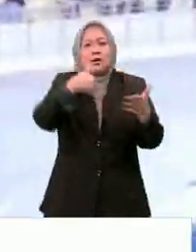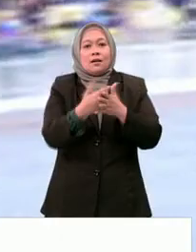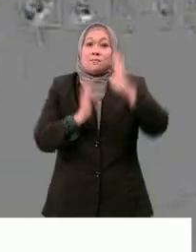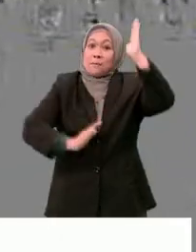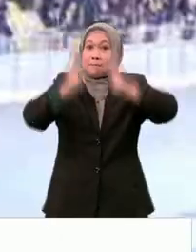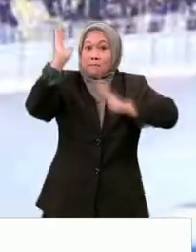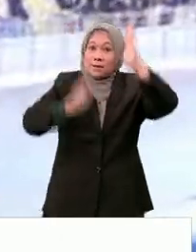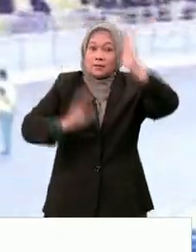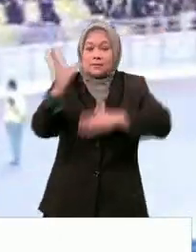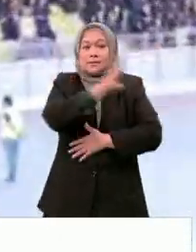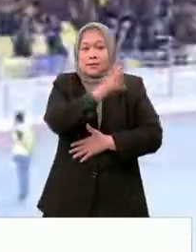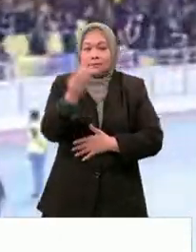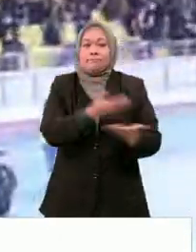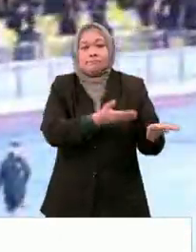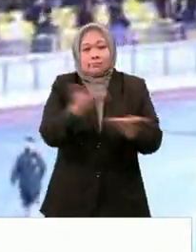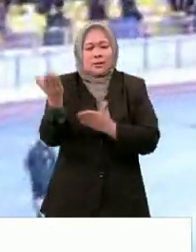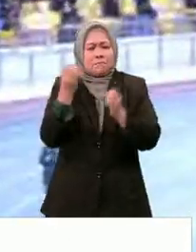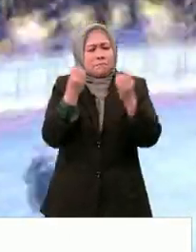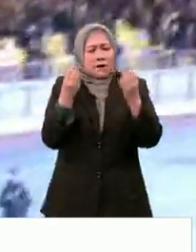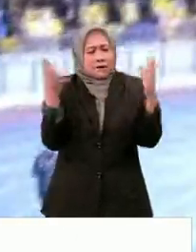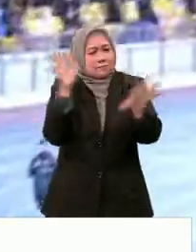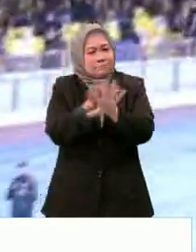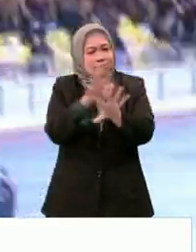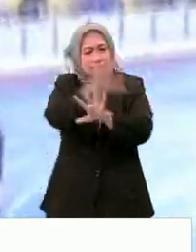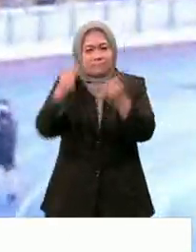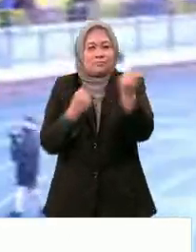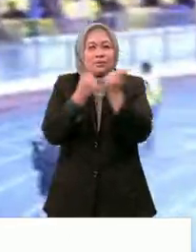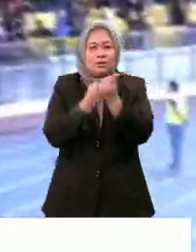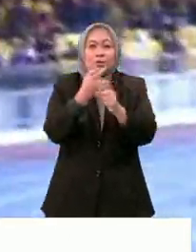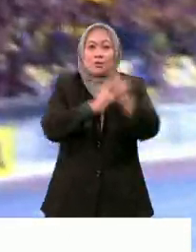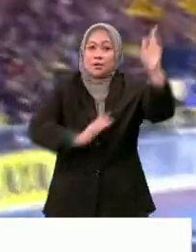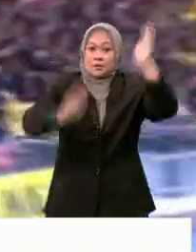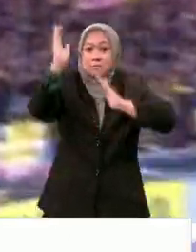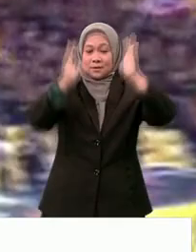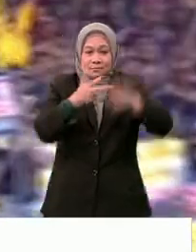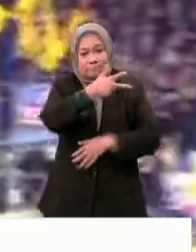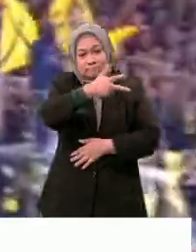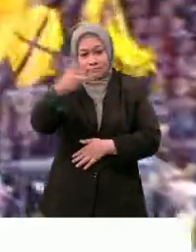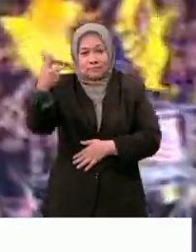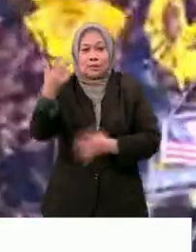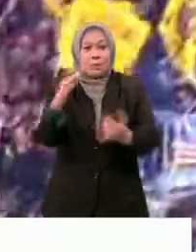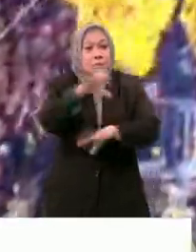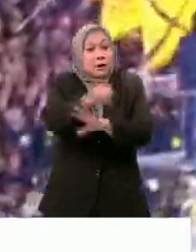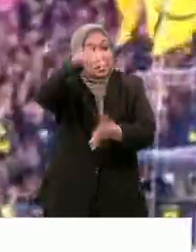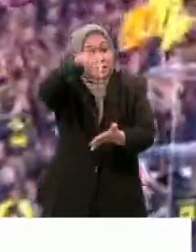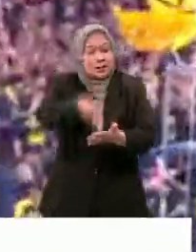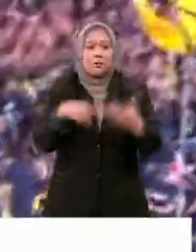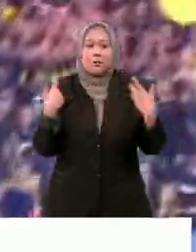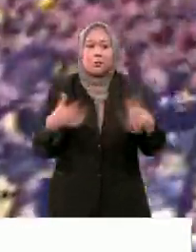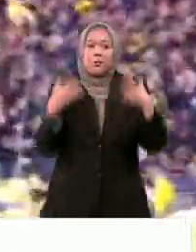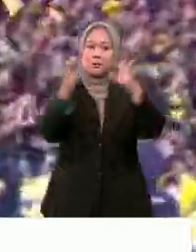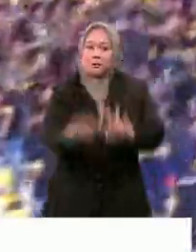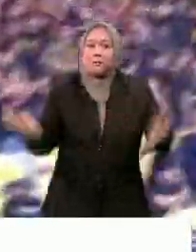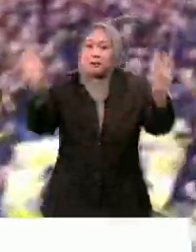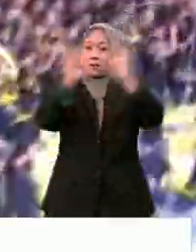Malaya dan juga disertai oleh puluhan ribu penyokong di sini. Jadi Zul, sebenarnya malam ini merupakan malam yang sangat penting untuk